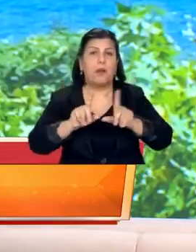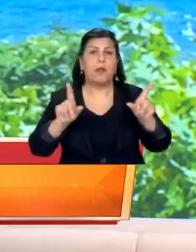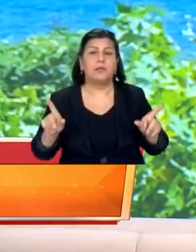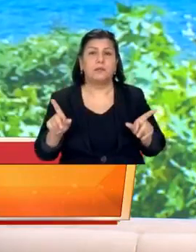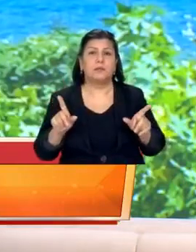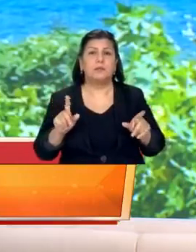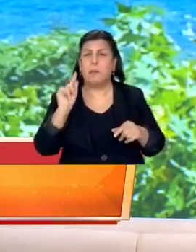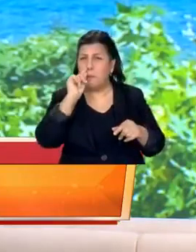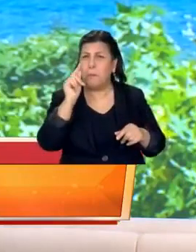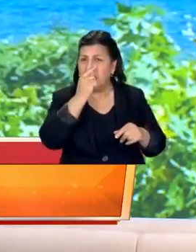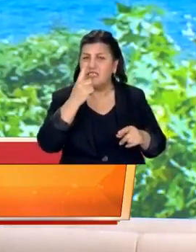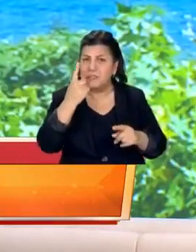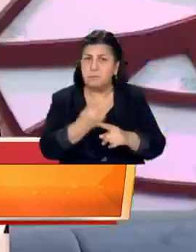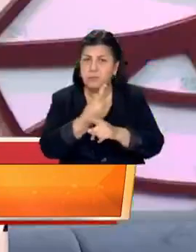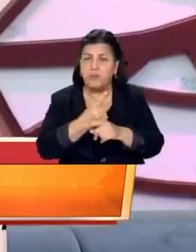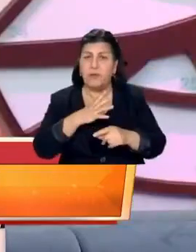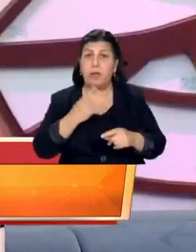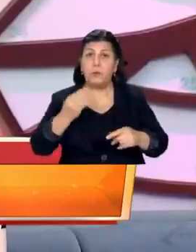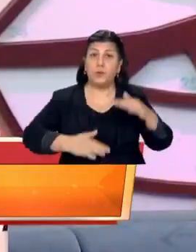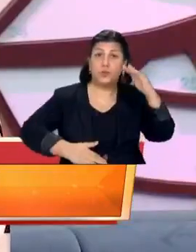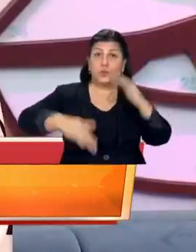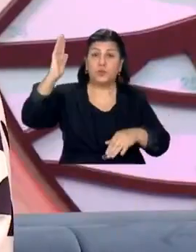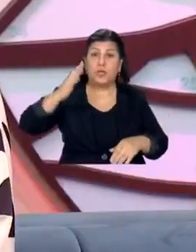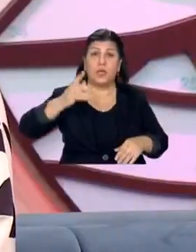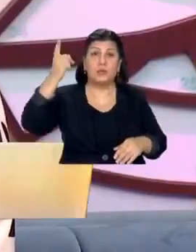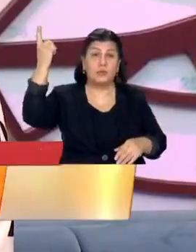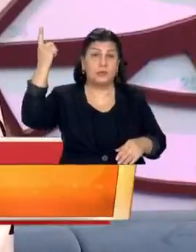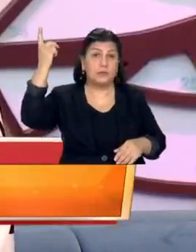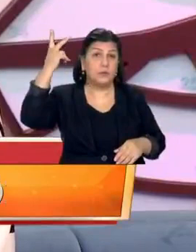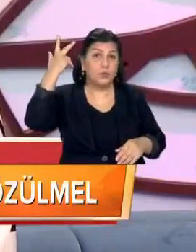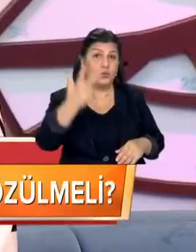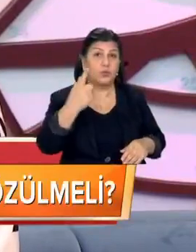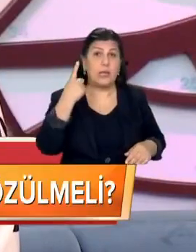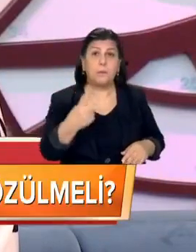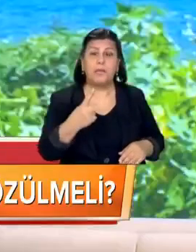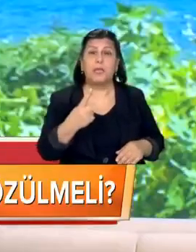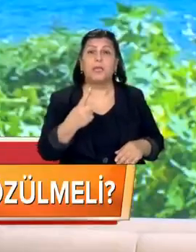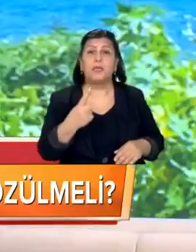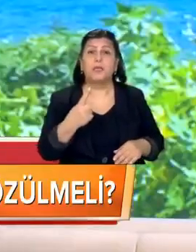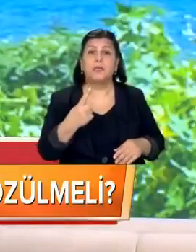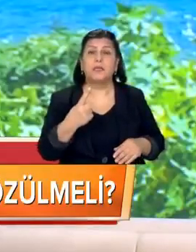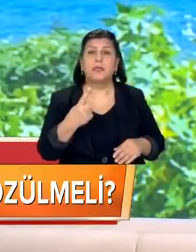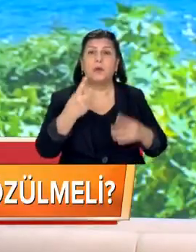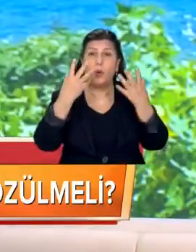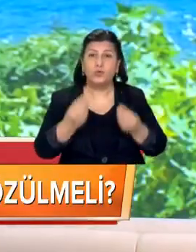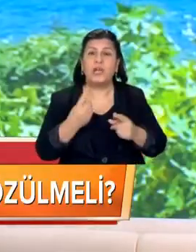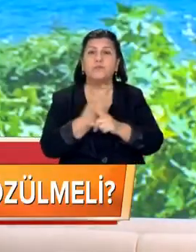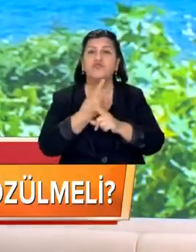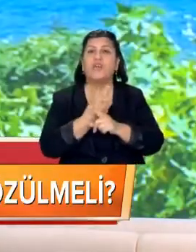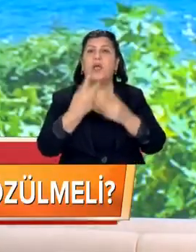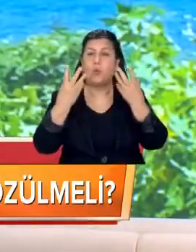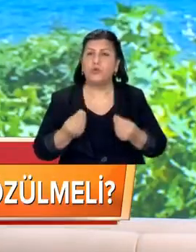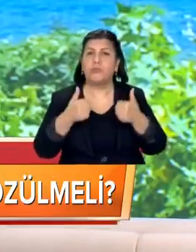basit bir şey ama ya da yüksek bir oran üçte bir üçte birine de ilaç olabilecek bir şey söylüyorum